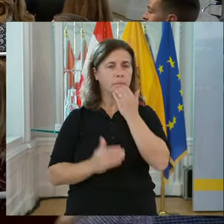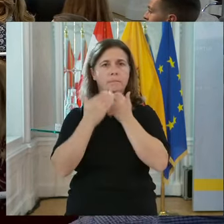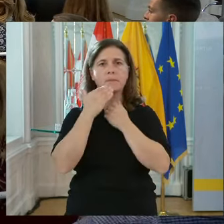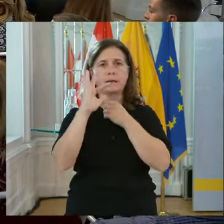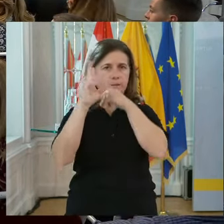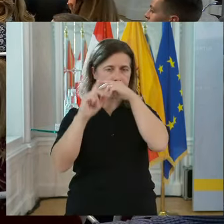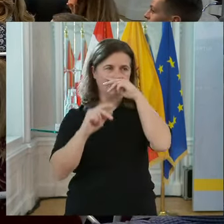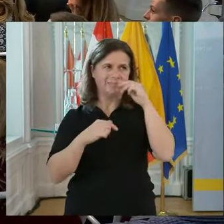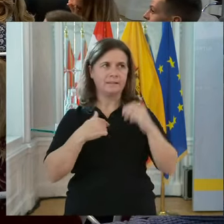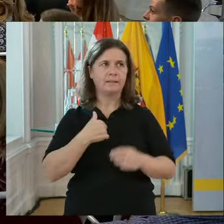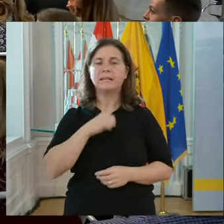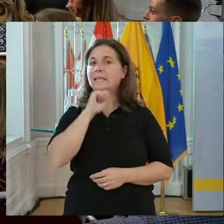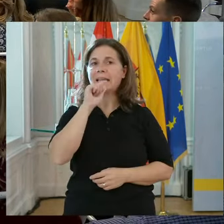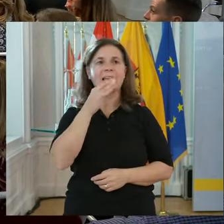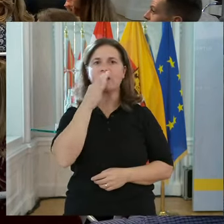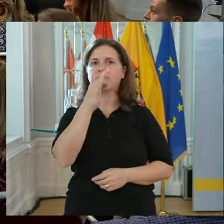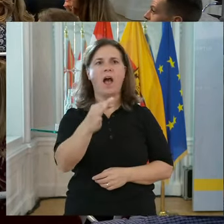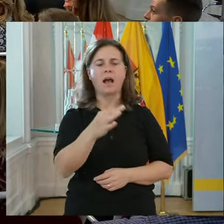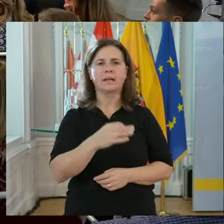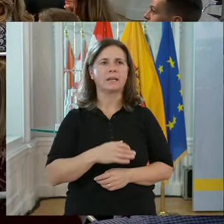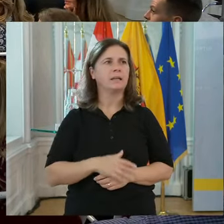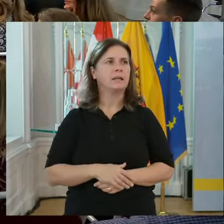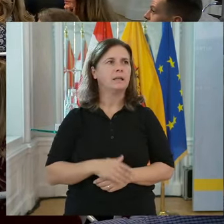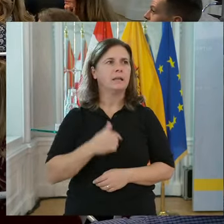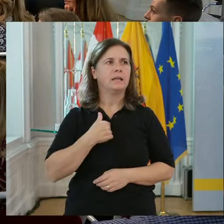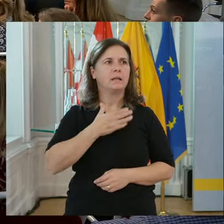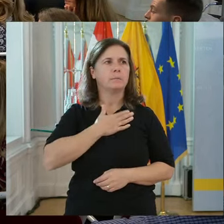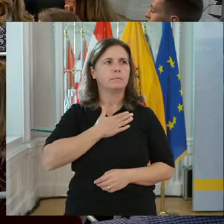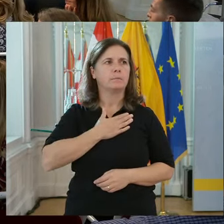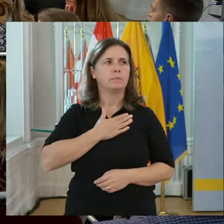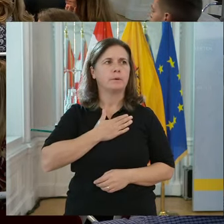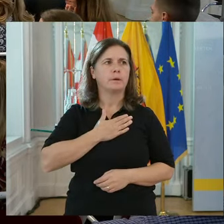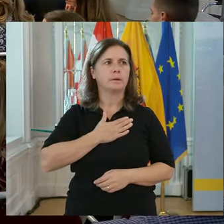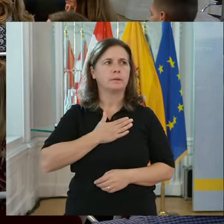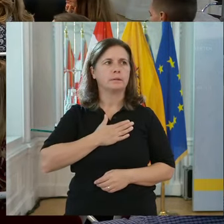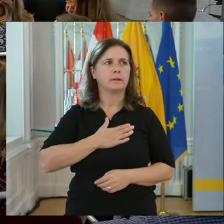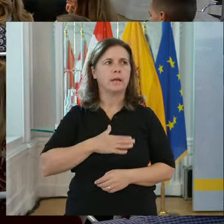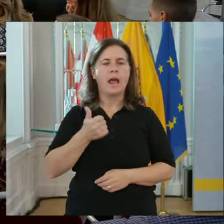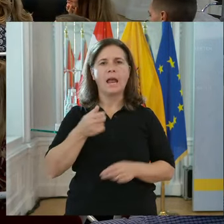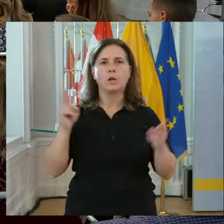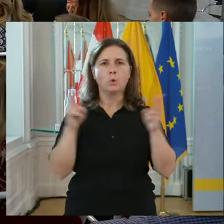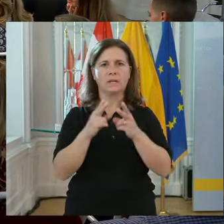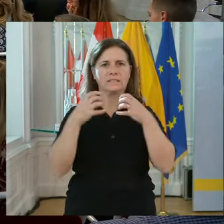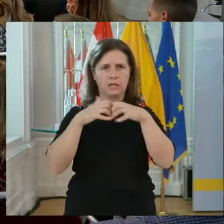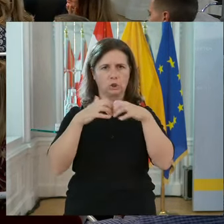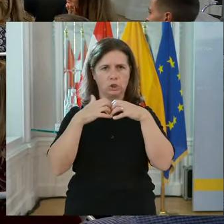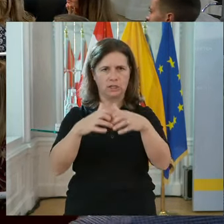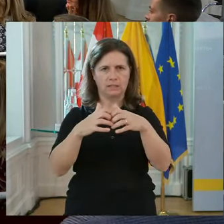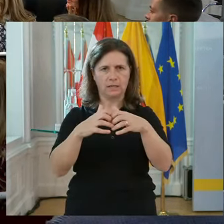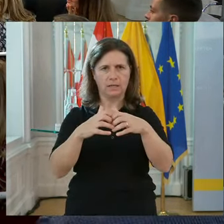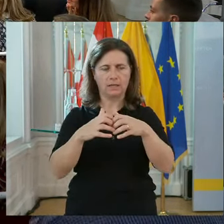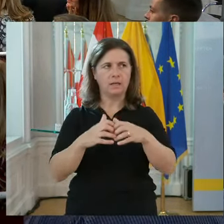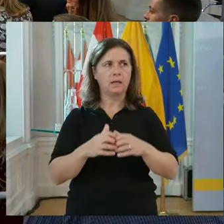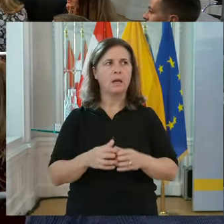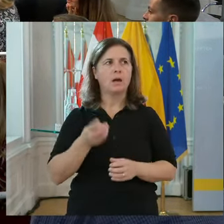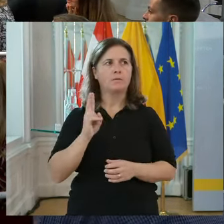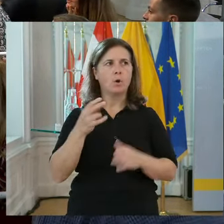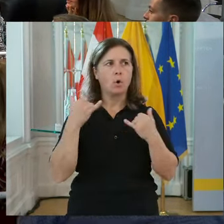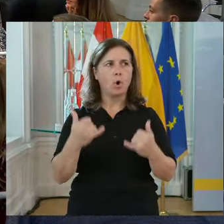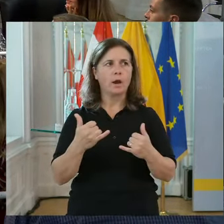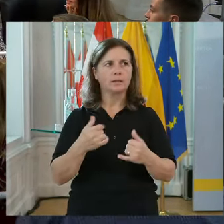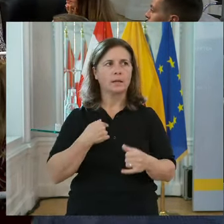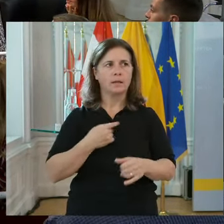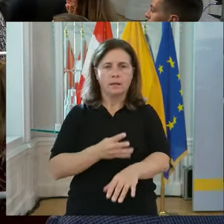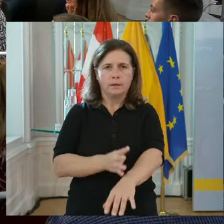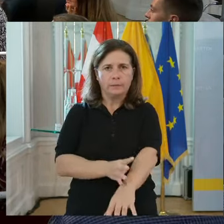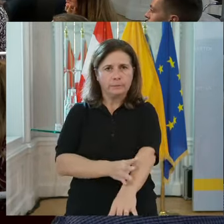Dankeschön, ich habe keine Frage. Ich habe nur eine kurze Geschichte zu erzählen, weil ich heute ziemlich